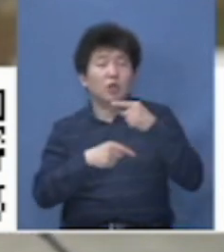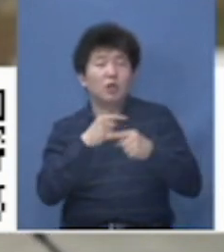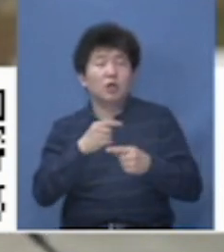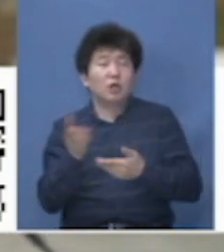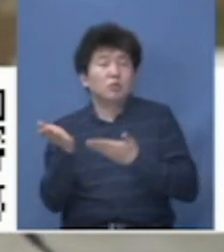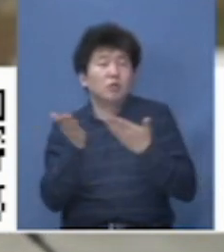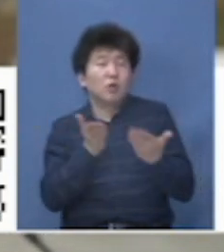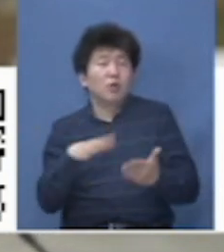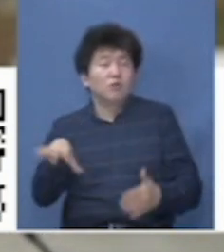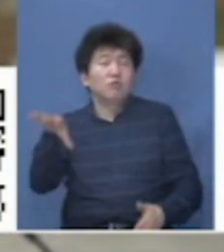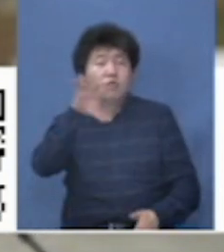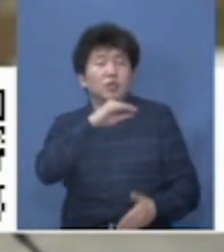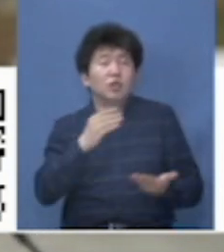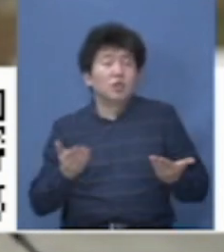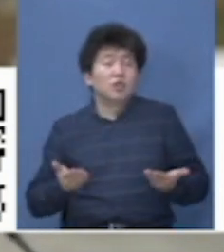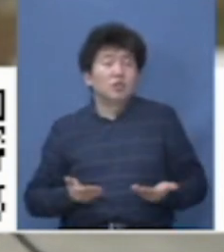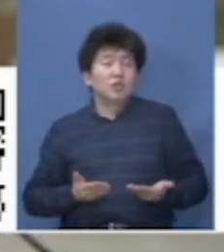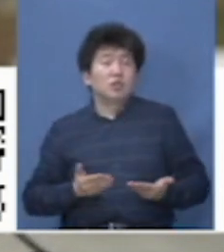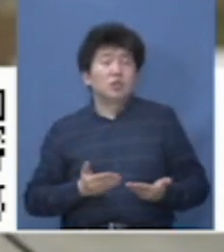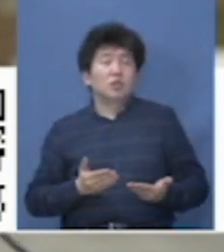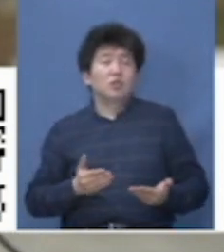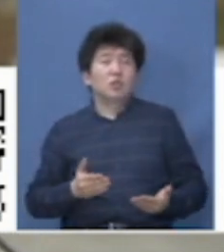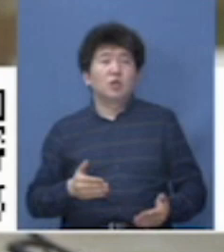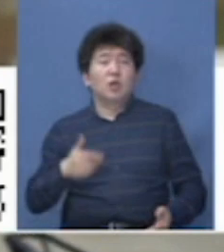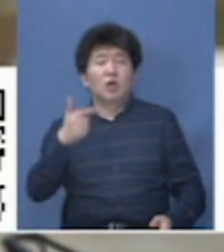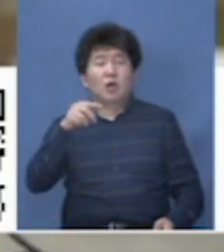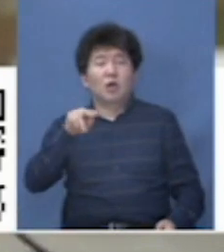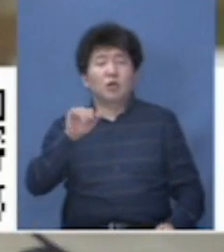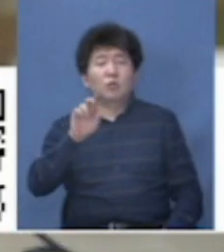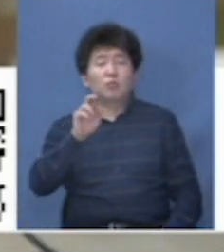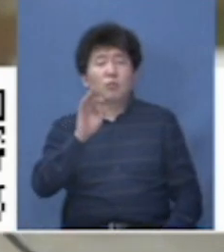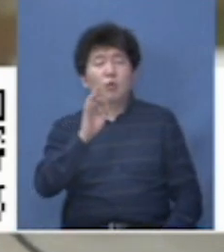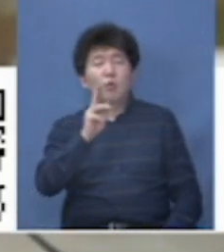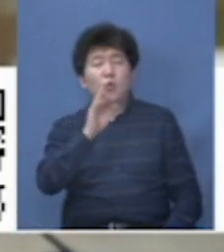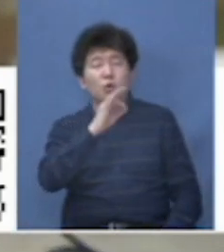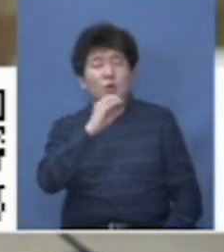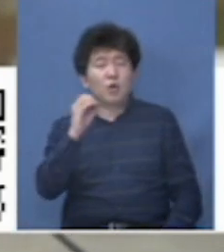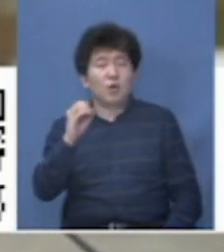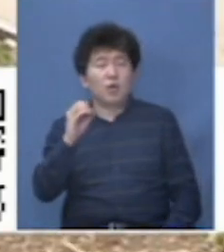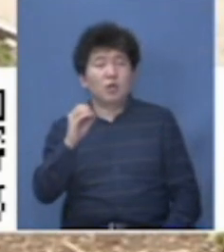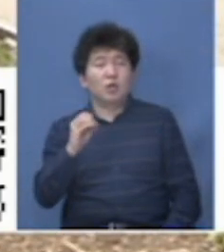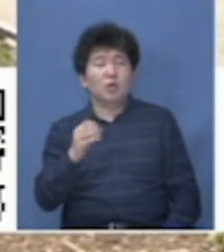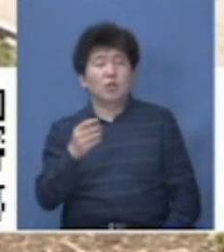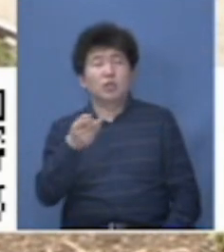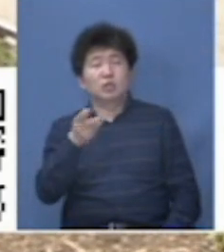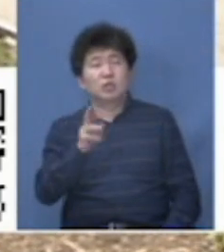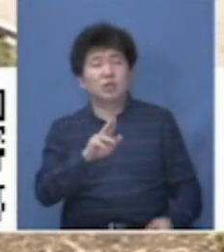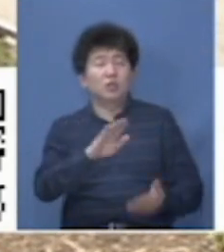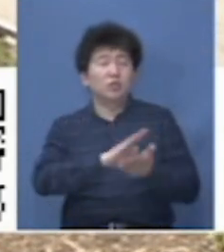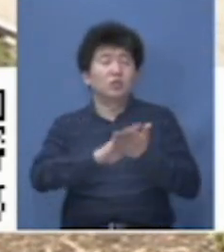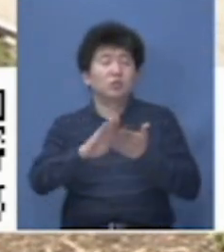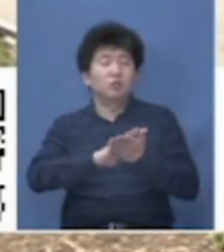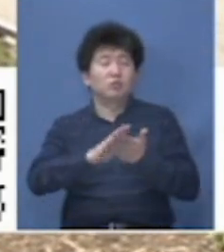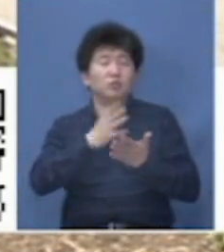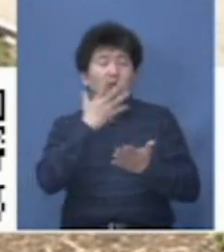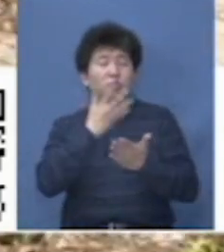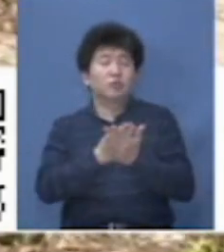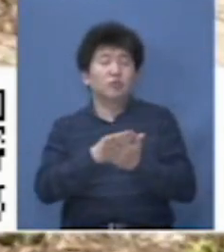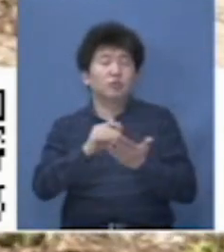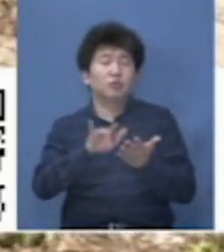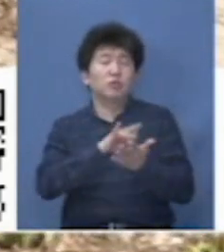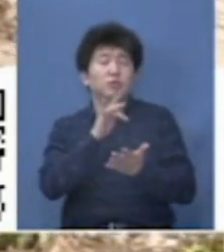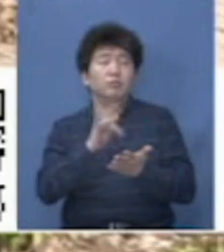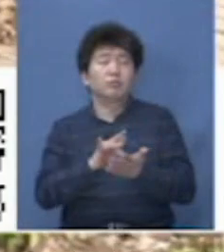жителей поселка Глубокое, а также нашей страны для наведения порядка. Стоит отметить, что с начала